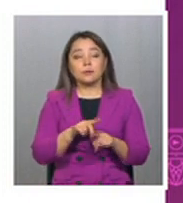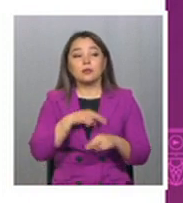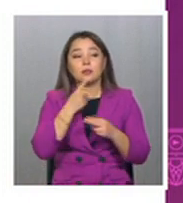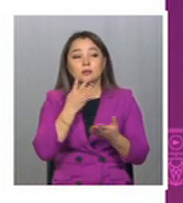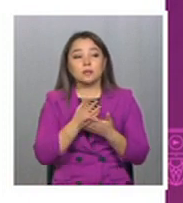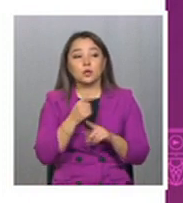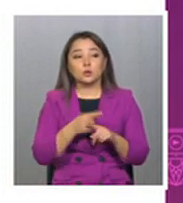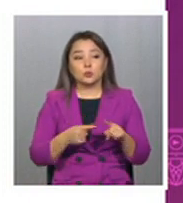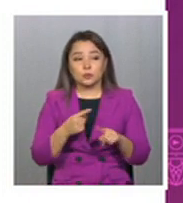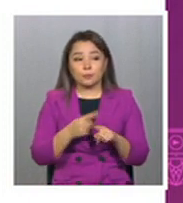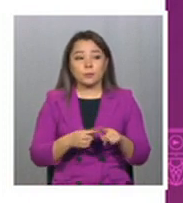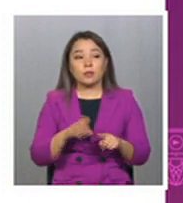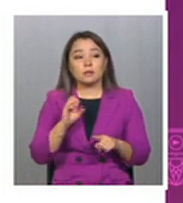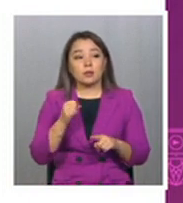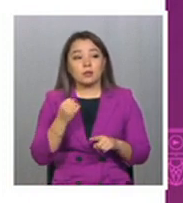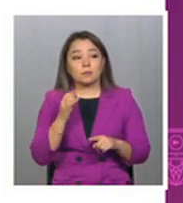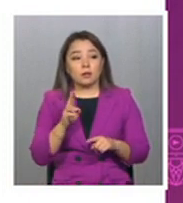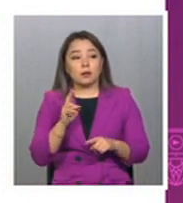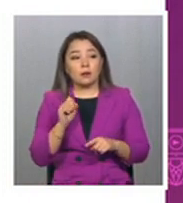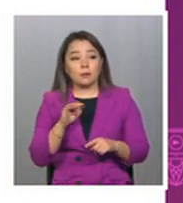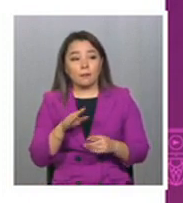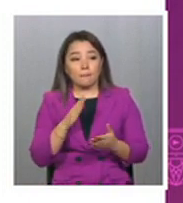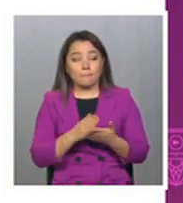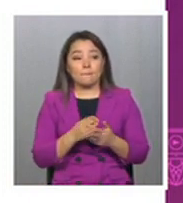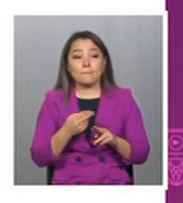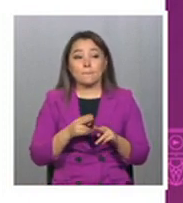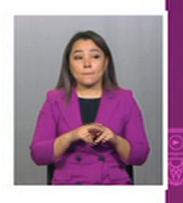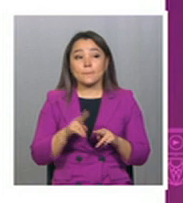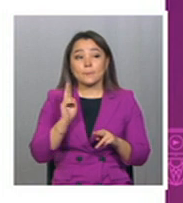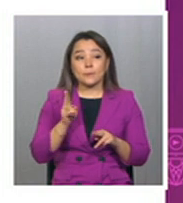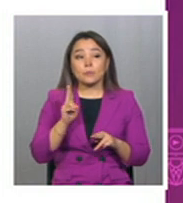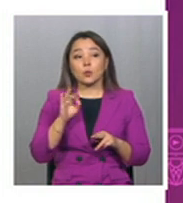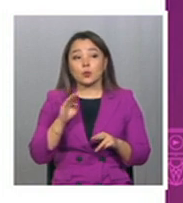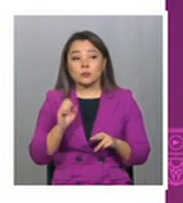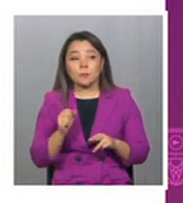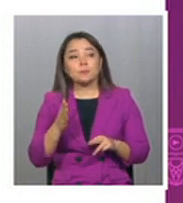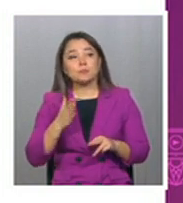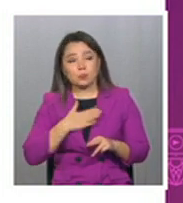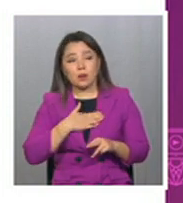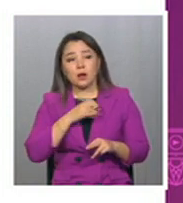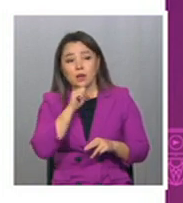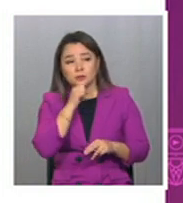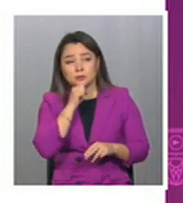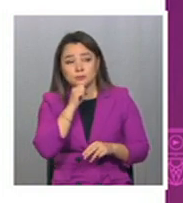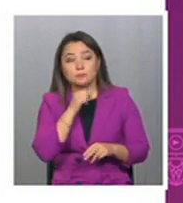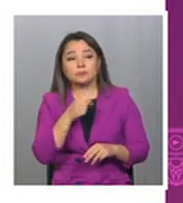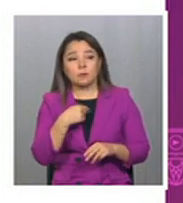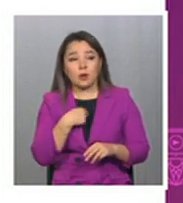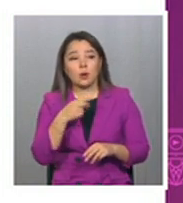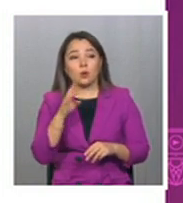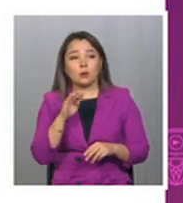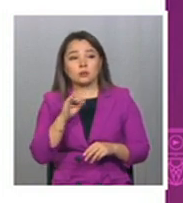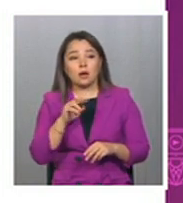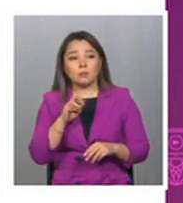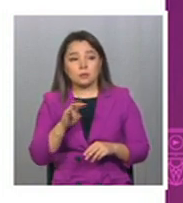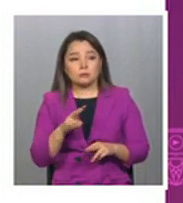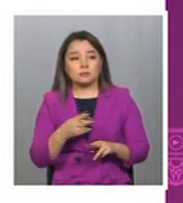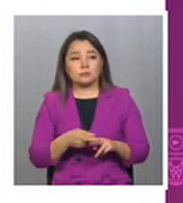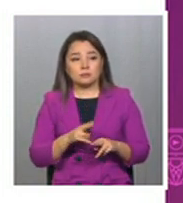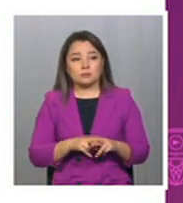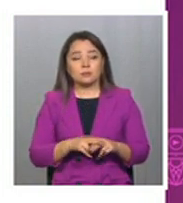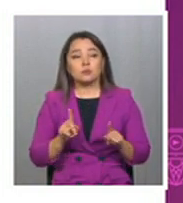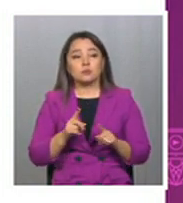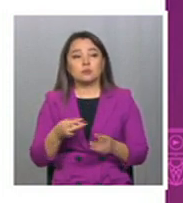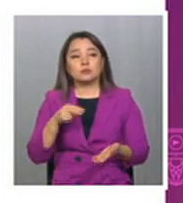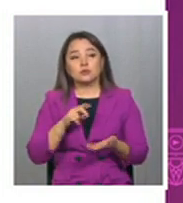аударыңыздар. Сайбек қарт, бұл кім? Қожа, мен қой ата, мен қожамын. Мұнда не